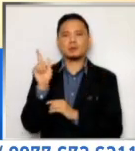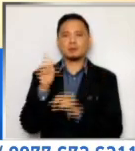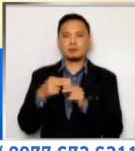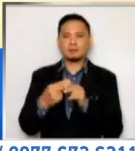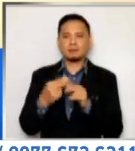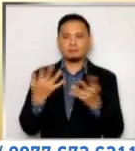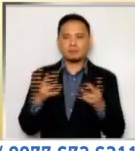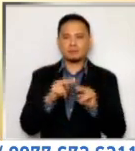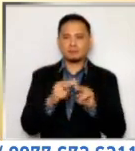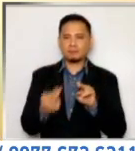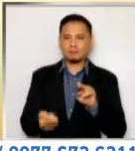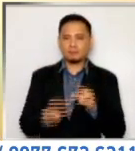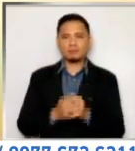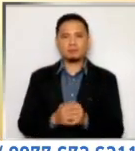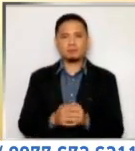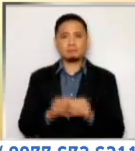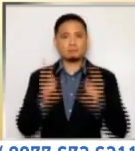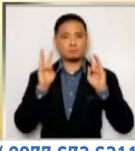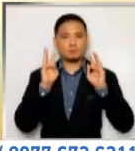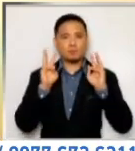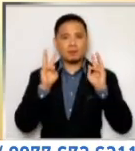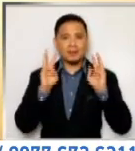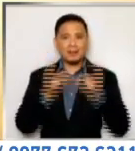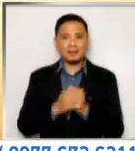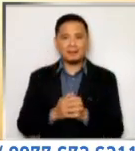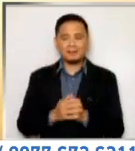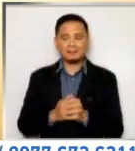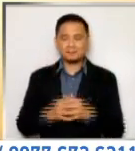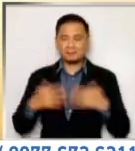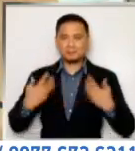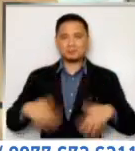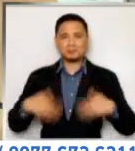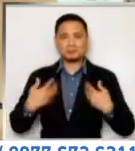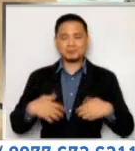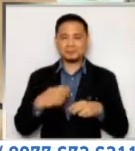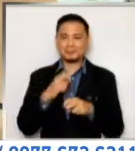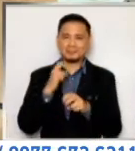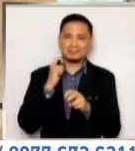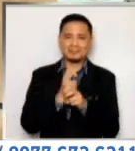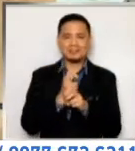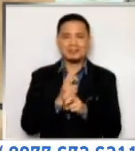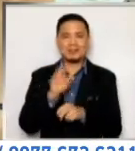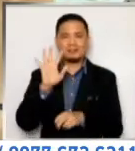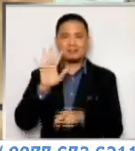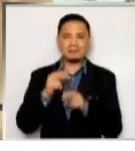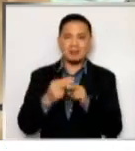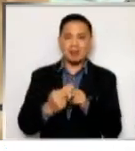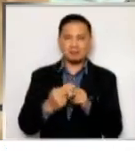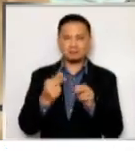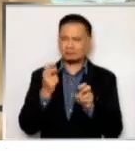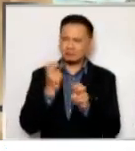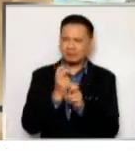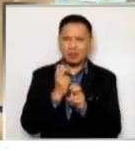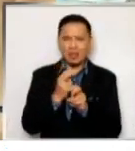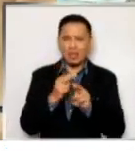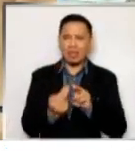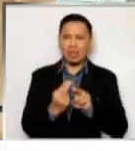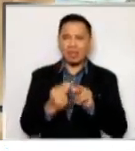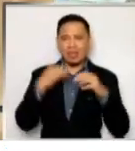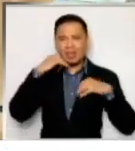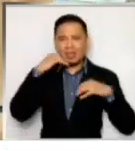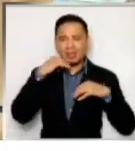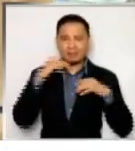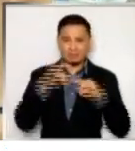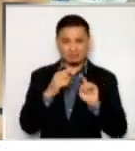Wow! Congrats, Pauline! Congrats! Ang hirap kaya nun. 5 pounds na nga, sobrang hirap diba? Na, di ba? Tapos 20. Tapos saka may mga